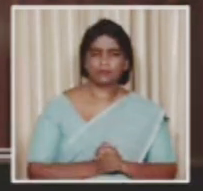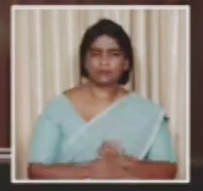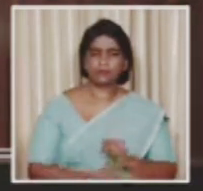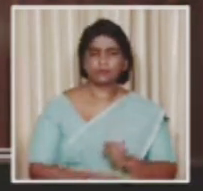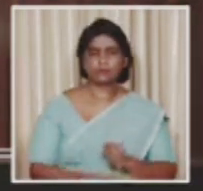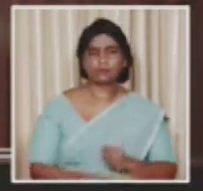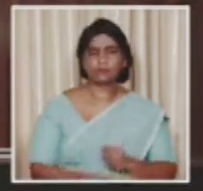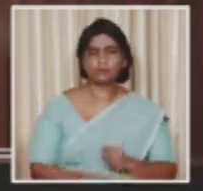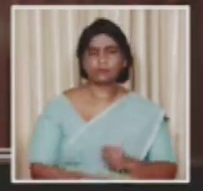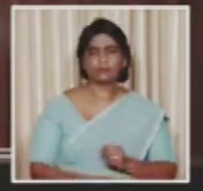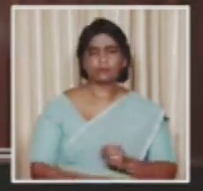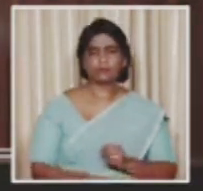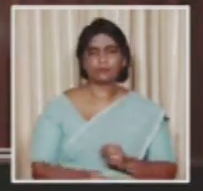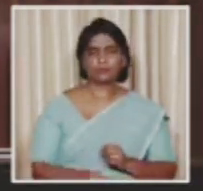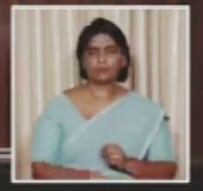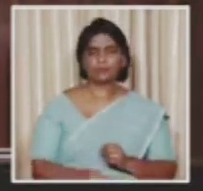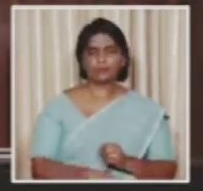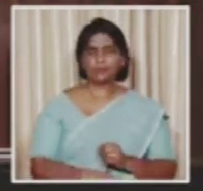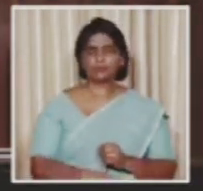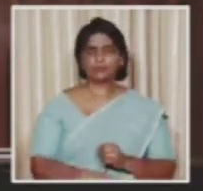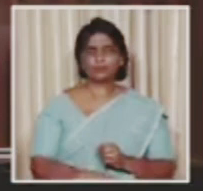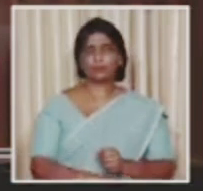දැන් ඔබතුමා ප්‍රශ්නේ කිව්වනේ ඇතිනේ දැන්.